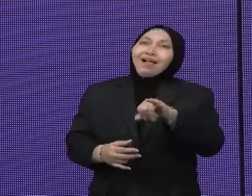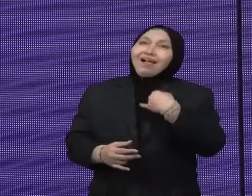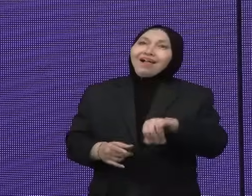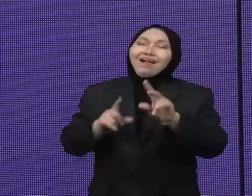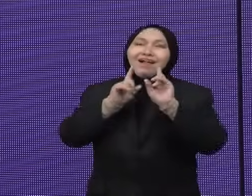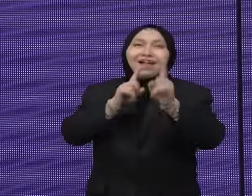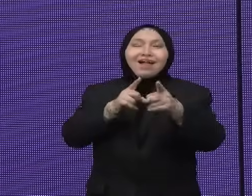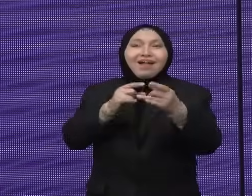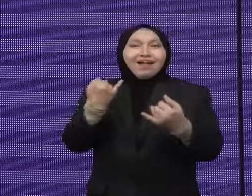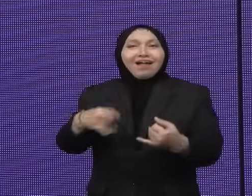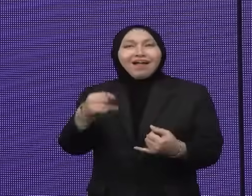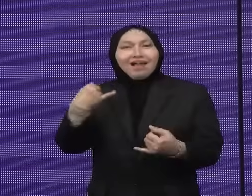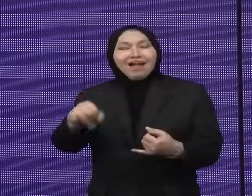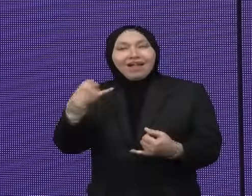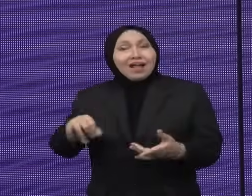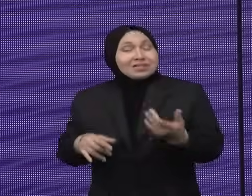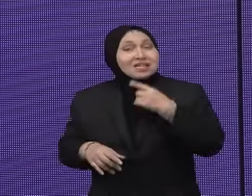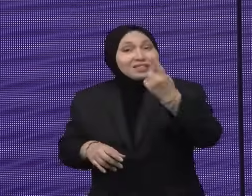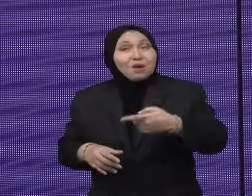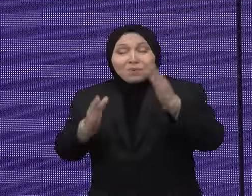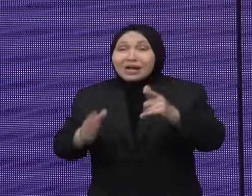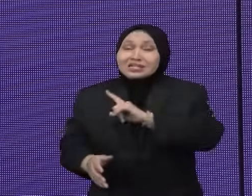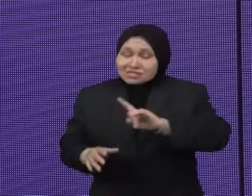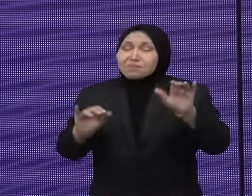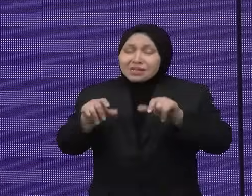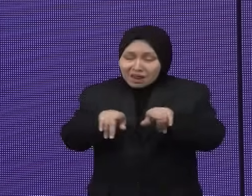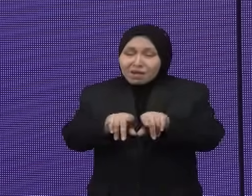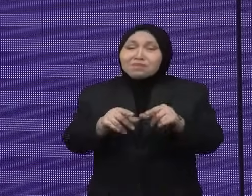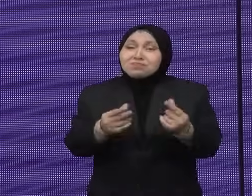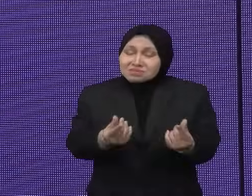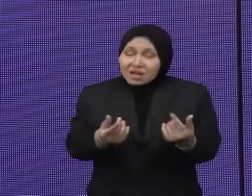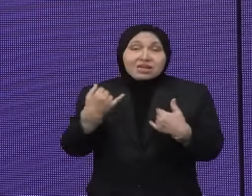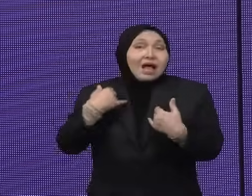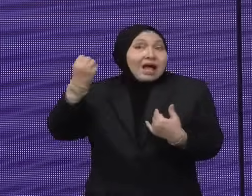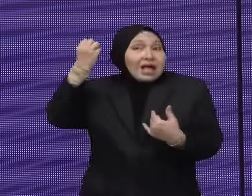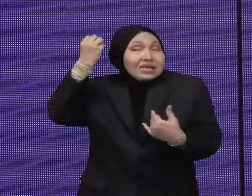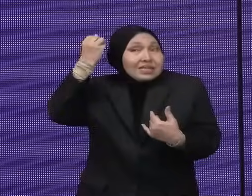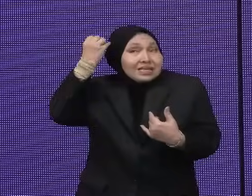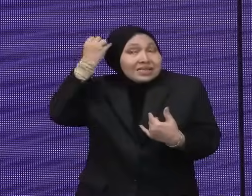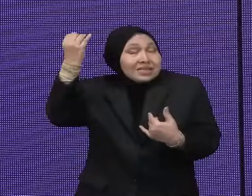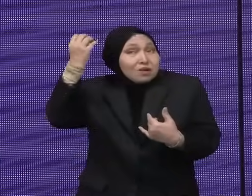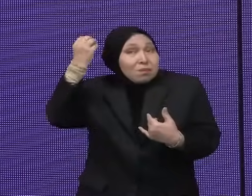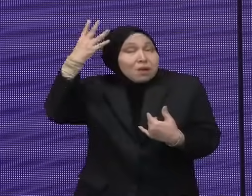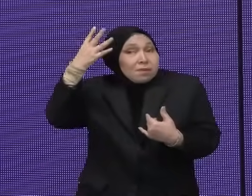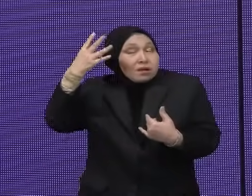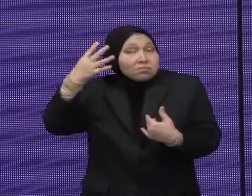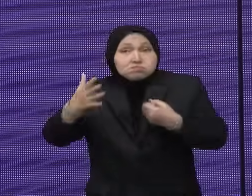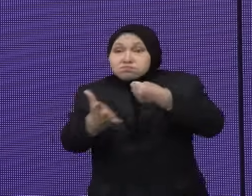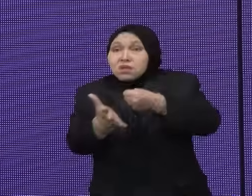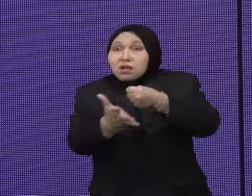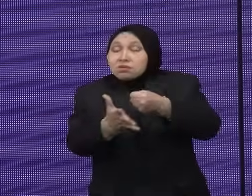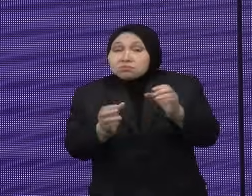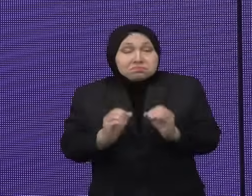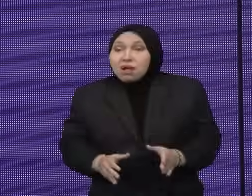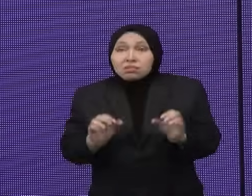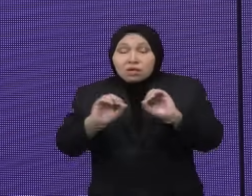pasal bila dinyatakan orang Islam ni memang dalam kitabnya ini ada idea terrorism, saya kata tak ada kan. Tapi